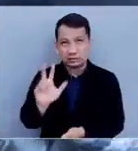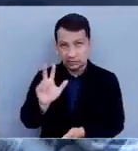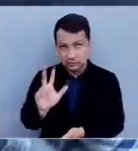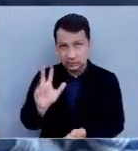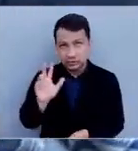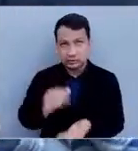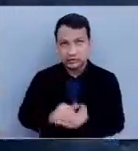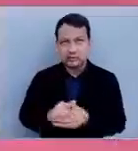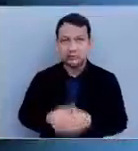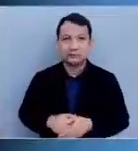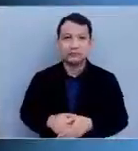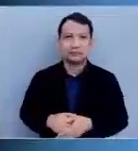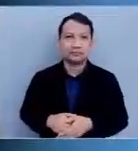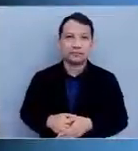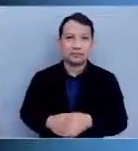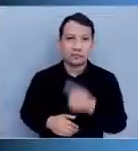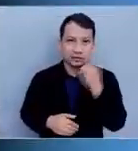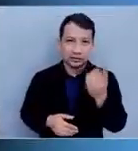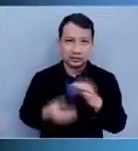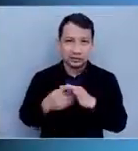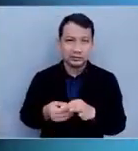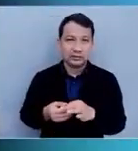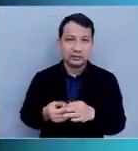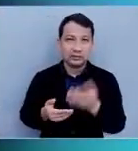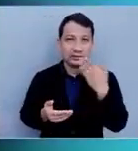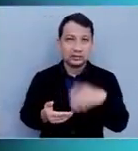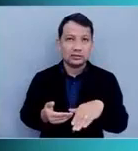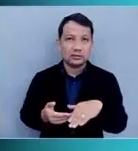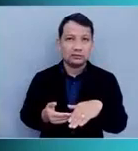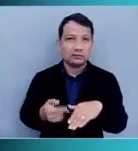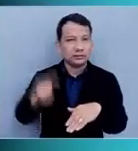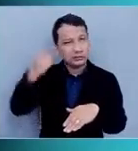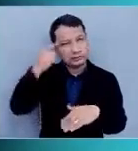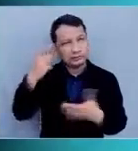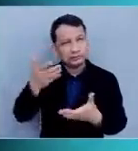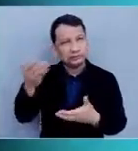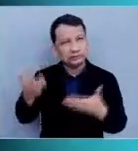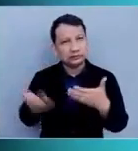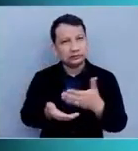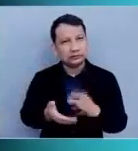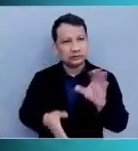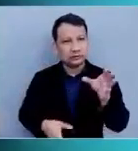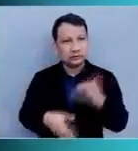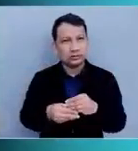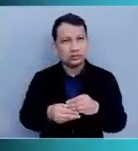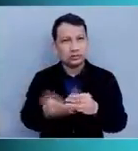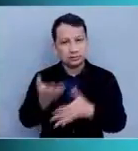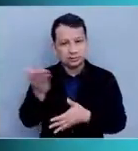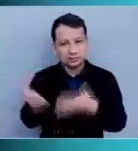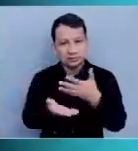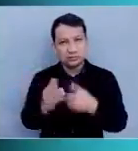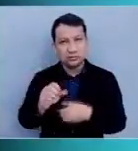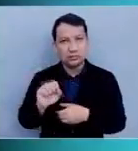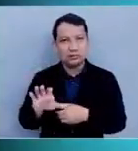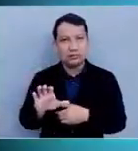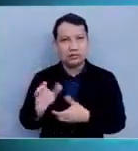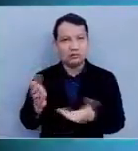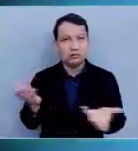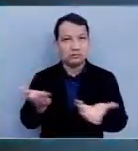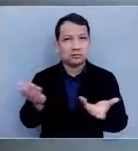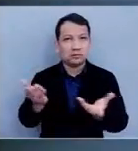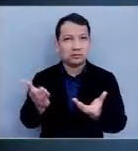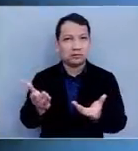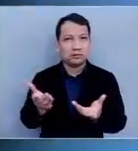piso. Pero tila sila paraw ang napapasama kaya pinag-iisipan na rin nila kung itutuloy ang pagsasampa ng reklamo sa ganitong